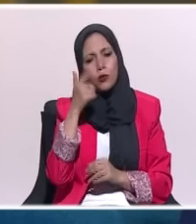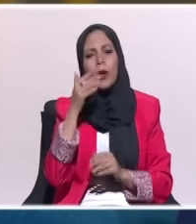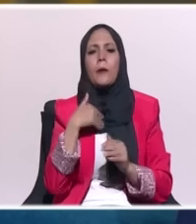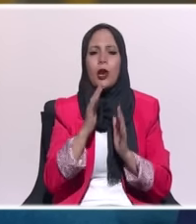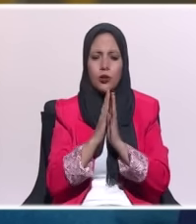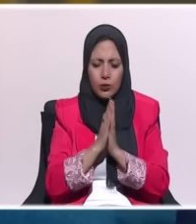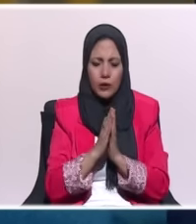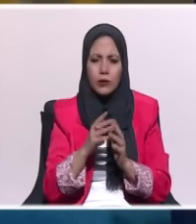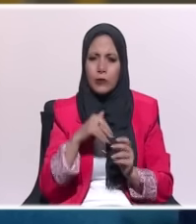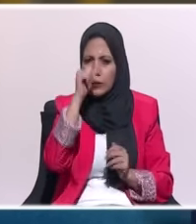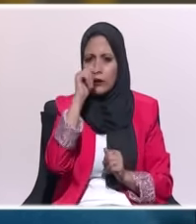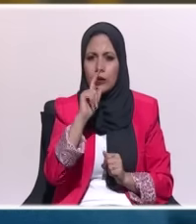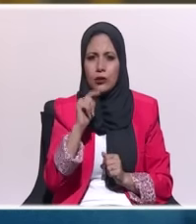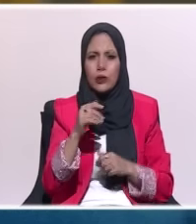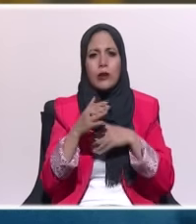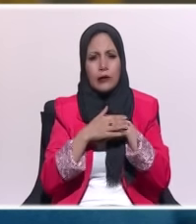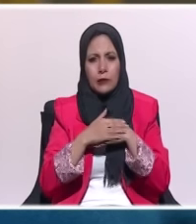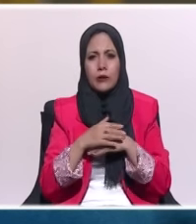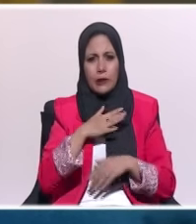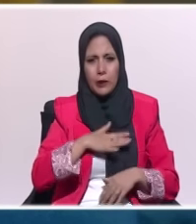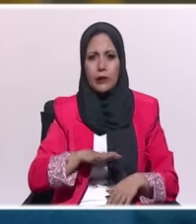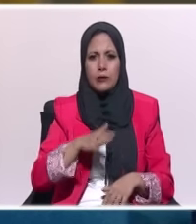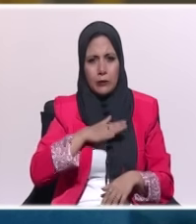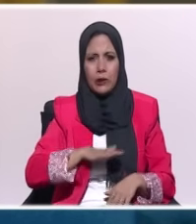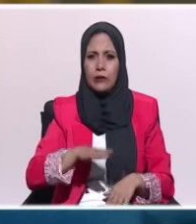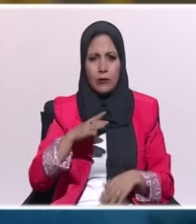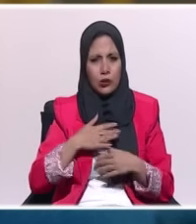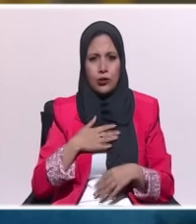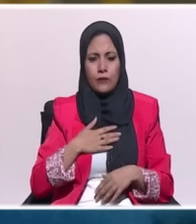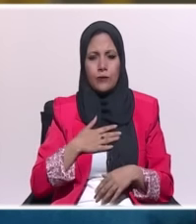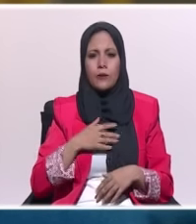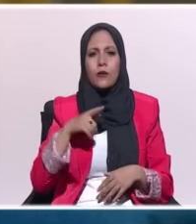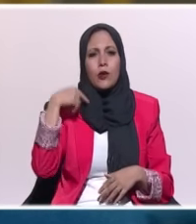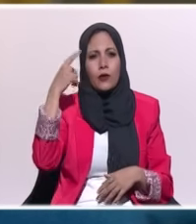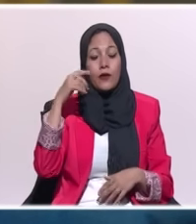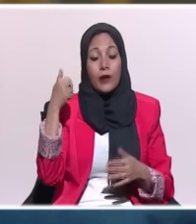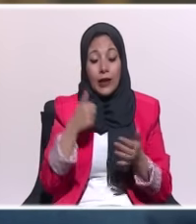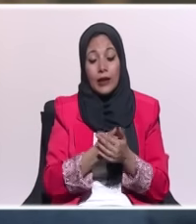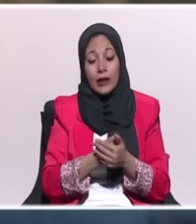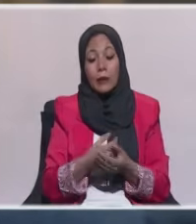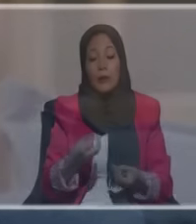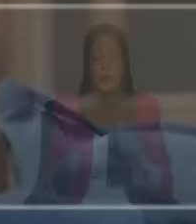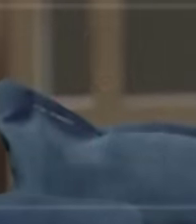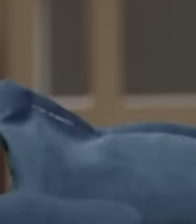سامحيني. انا ما كنتش اعرف الحلم ده ليه. ما زال بيتردد عليا بس انا بقى فهمت الحلم ده.